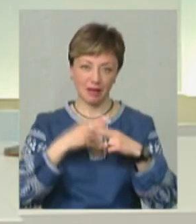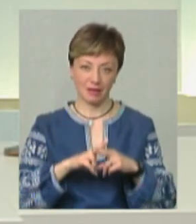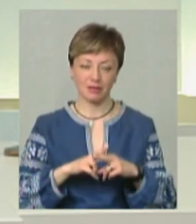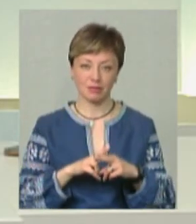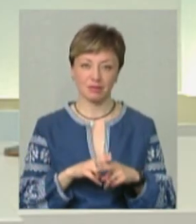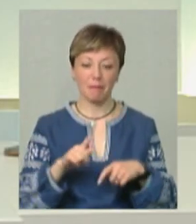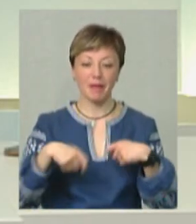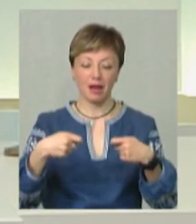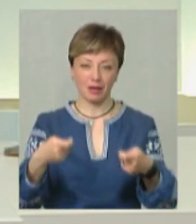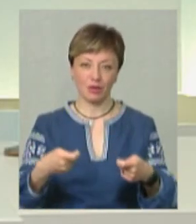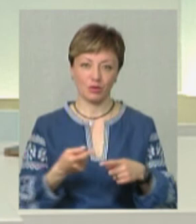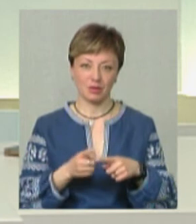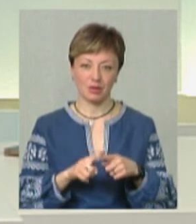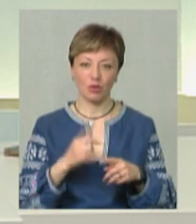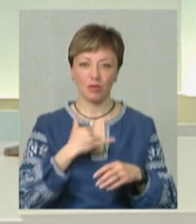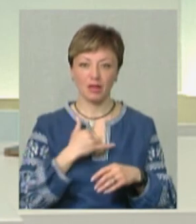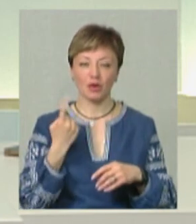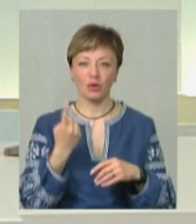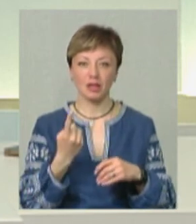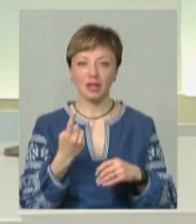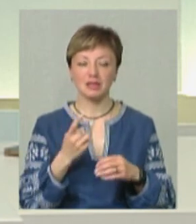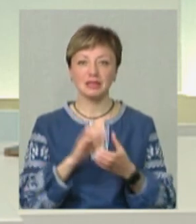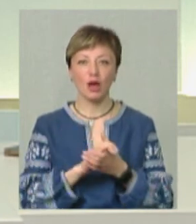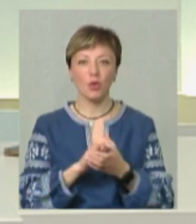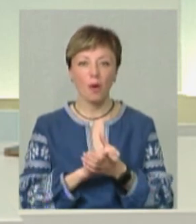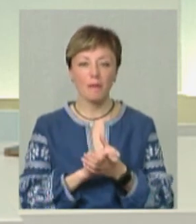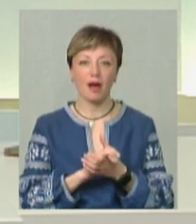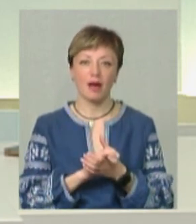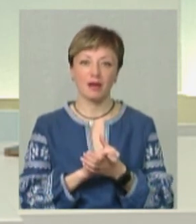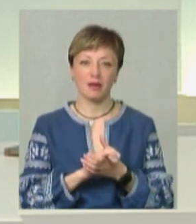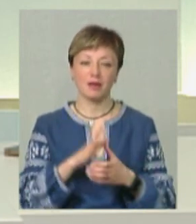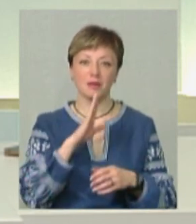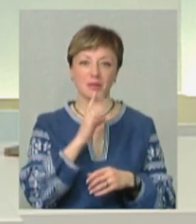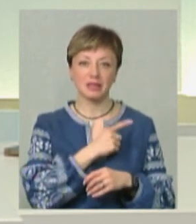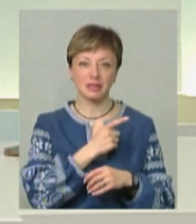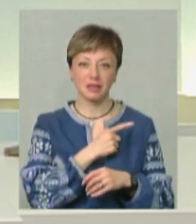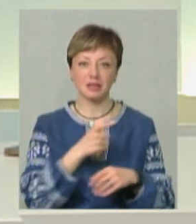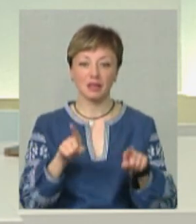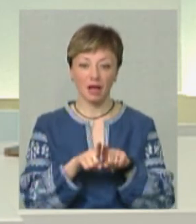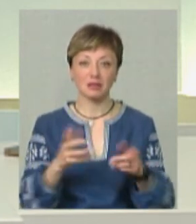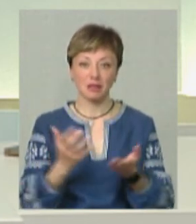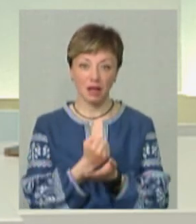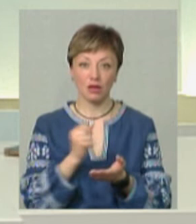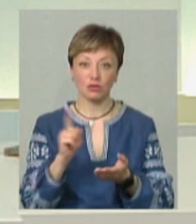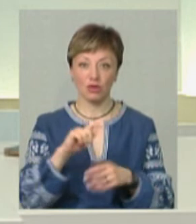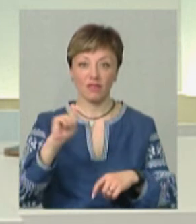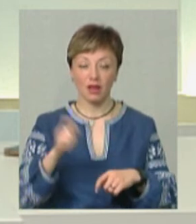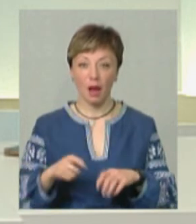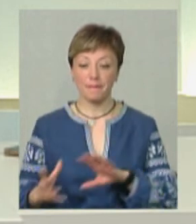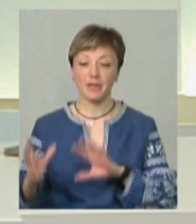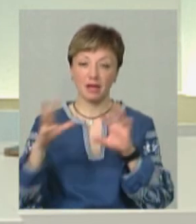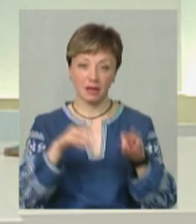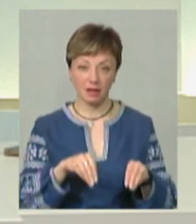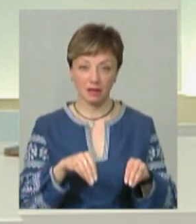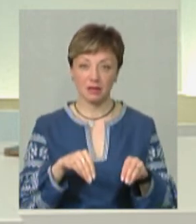тим, що передають. У мене навіть одна знайома майстриня, так склало, що ось війна, і вона